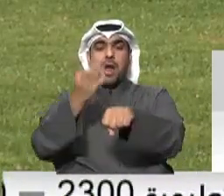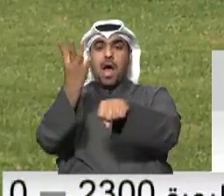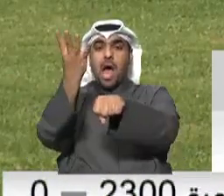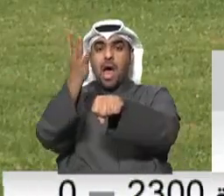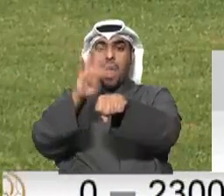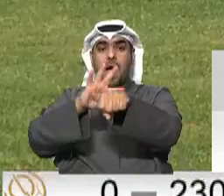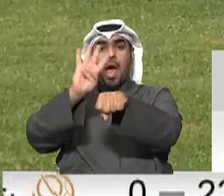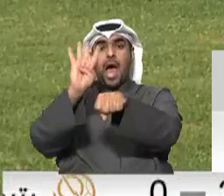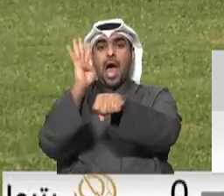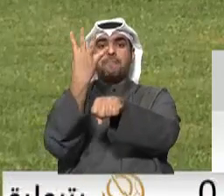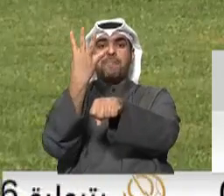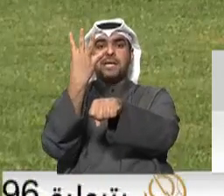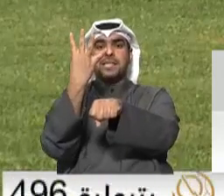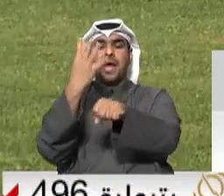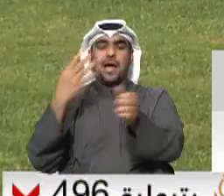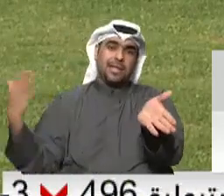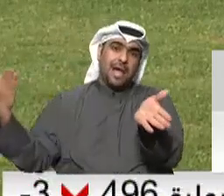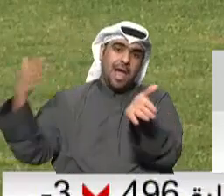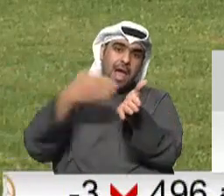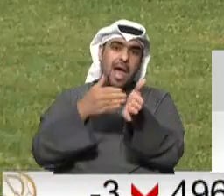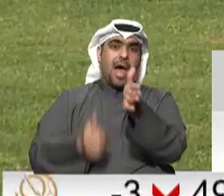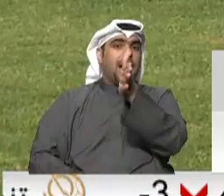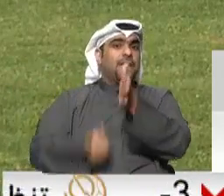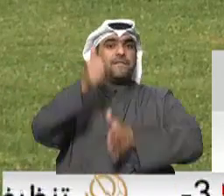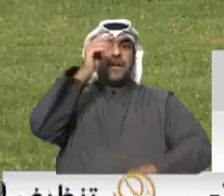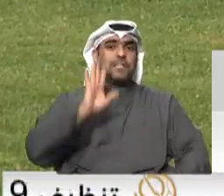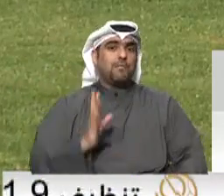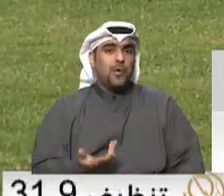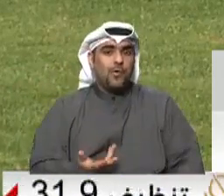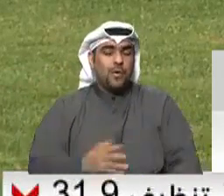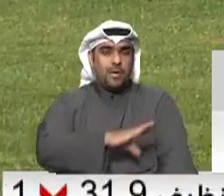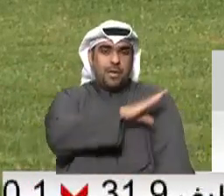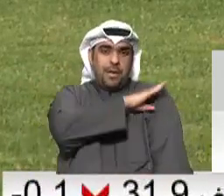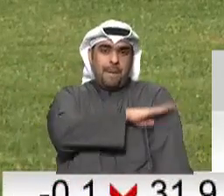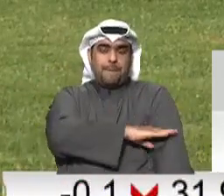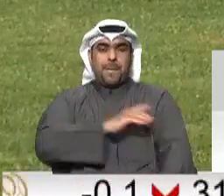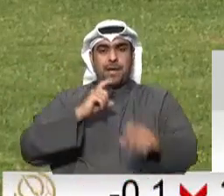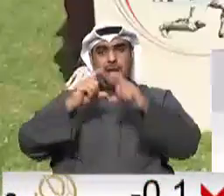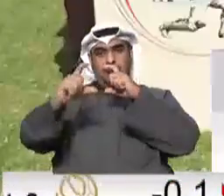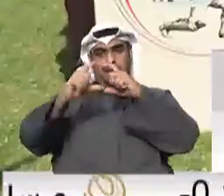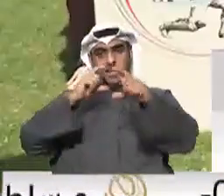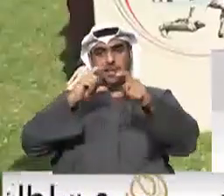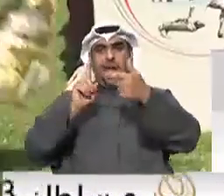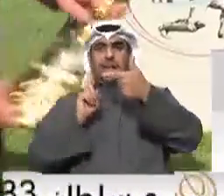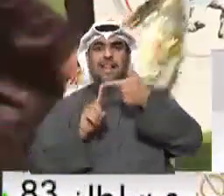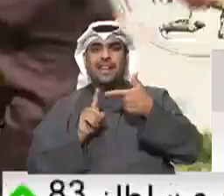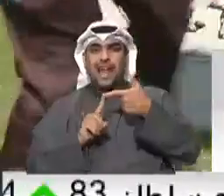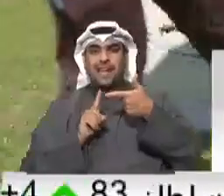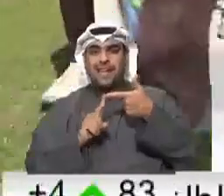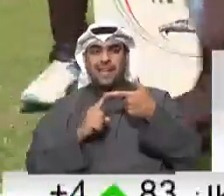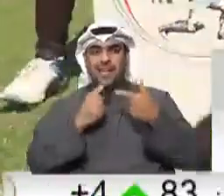الختام فريق البنك التجاري باللقب وعلى حساب فريق بنك بوبيان